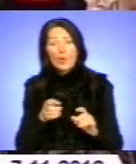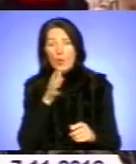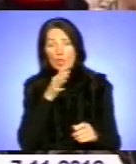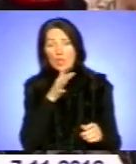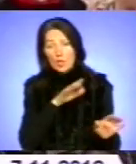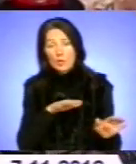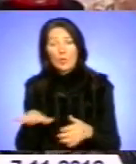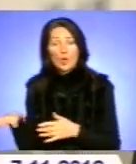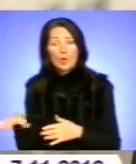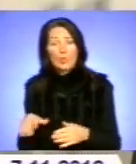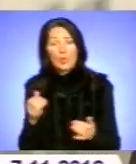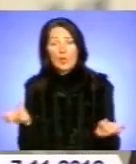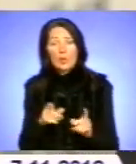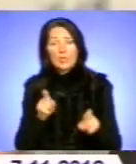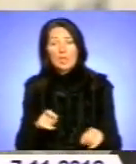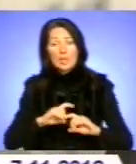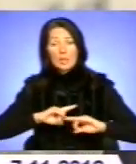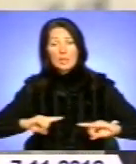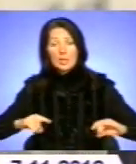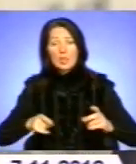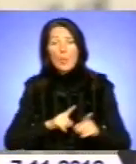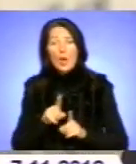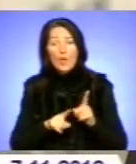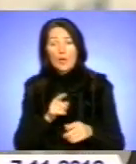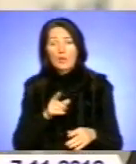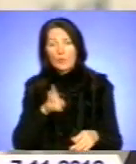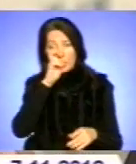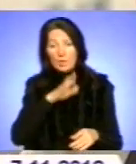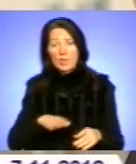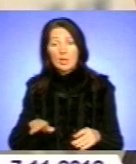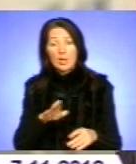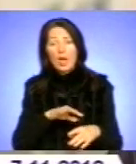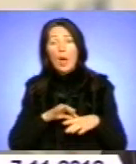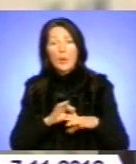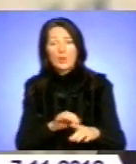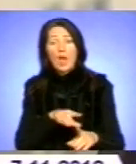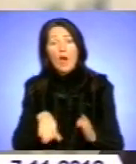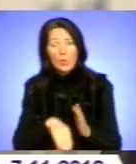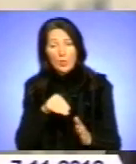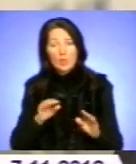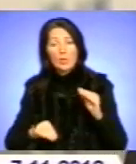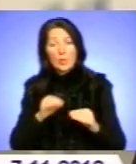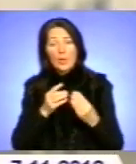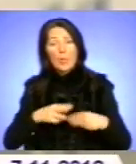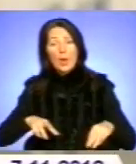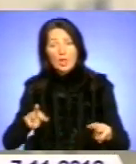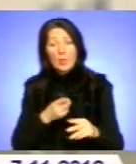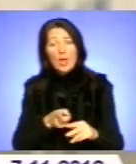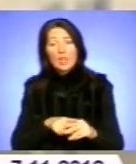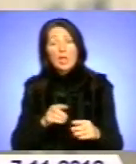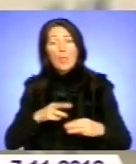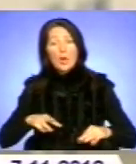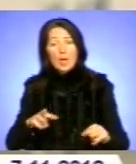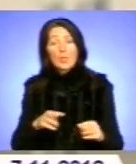стіл переговорів. Страна провела вибори, сформувала парламент. Цей парламент в